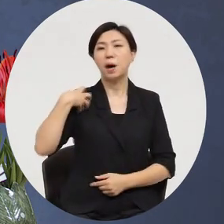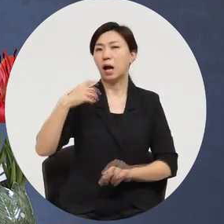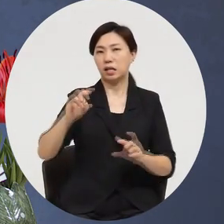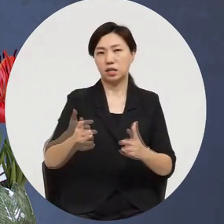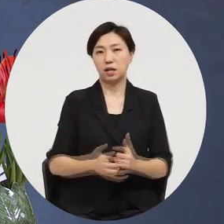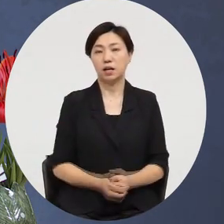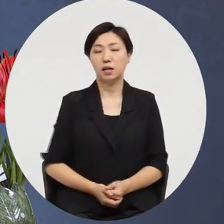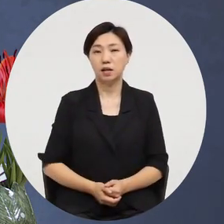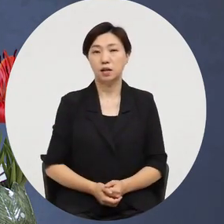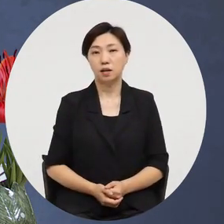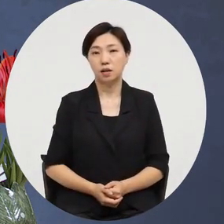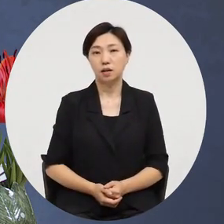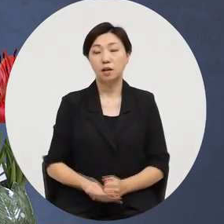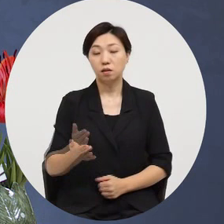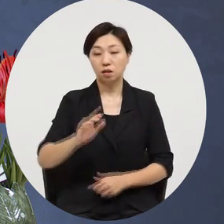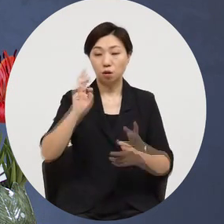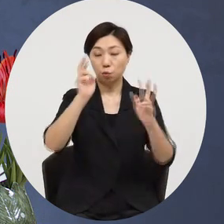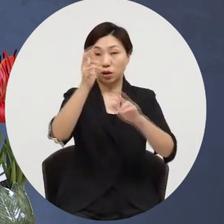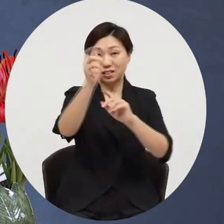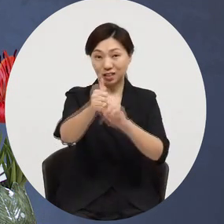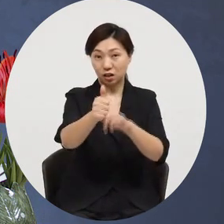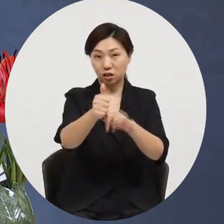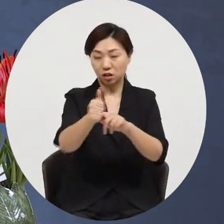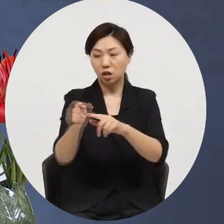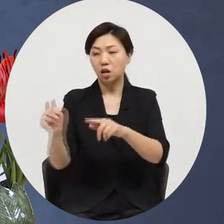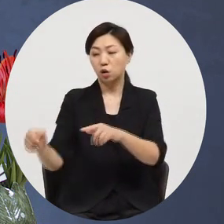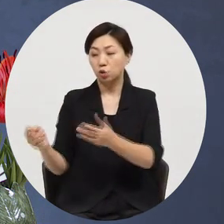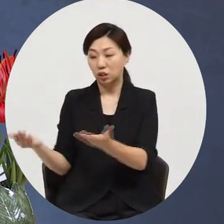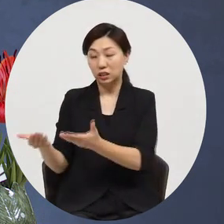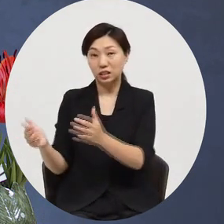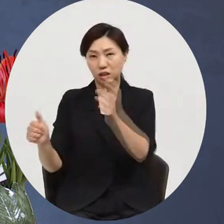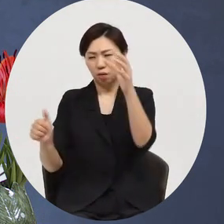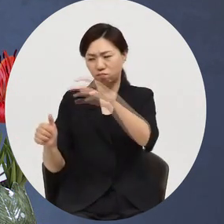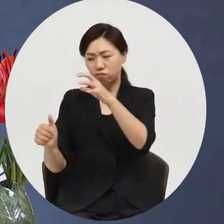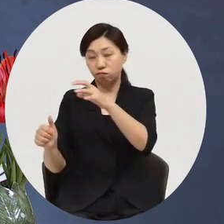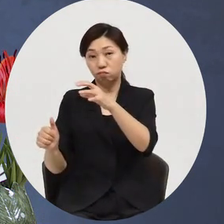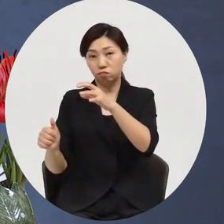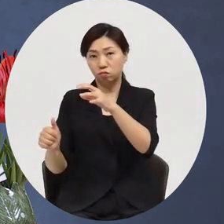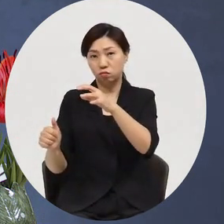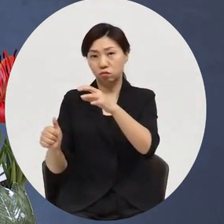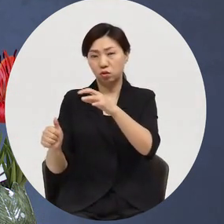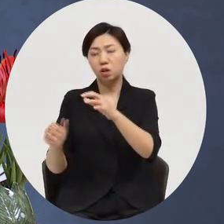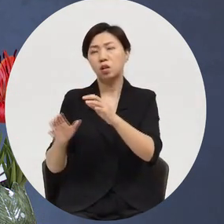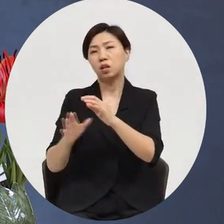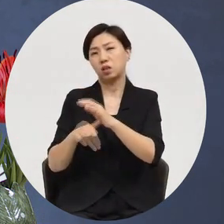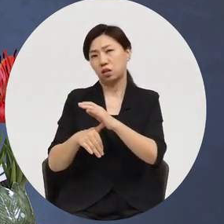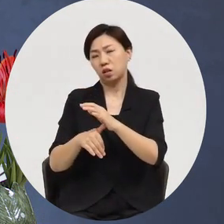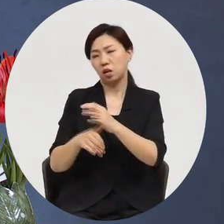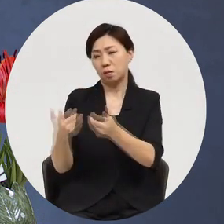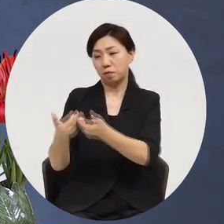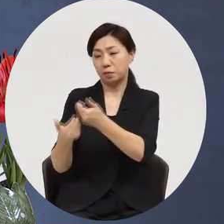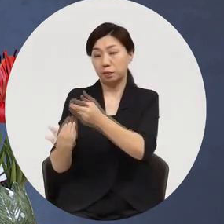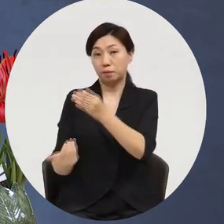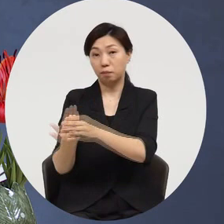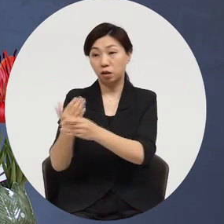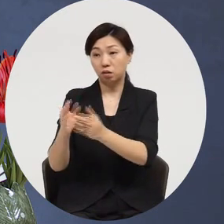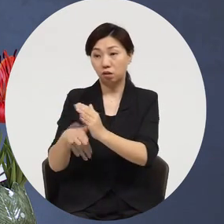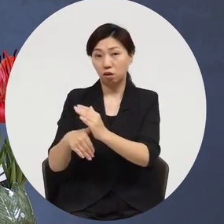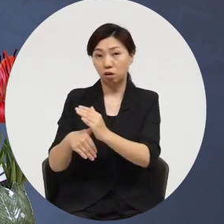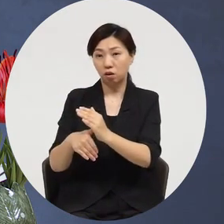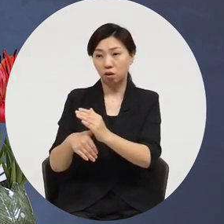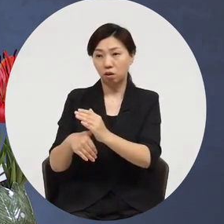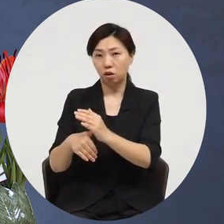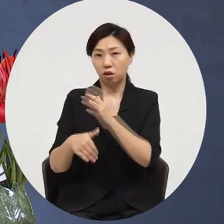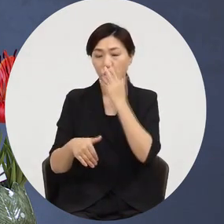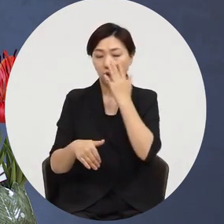그런데 이제 사장이 오히려 지적을 하고 갈등이 생기면 자기가 이제 이래 얘기하지 자기